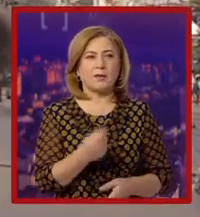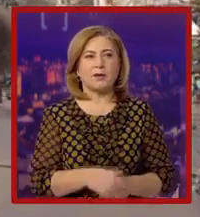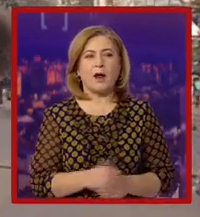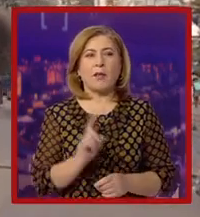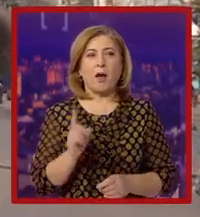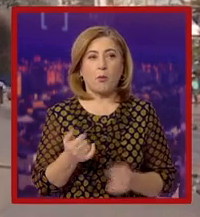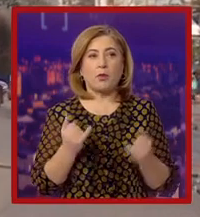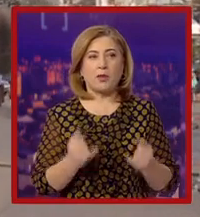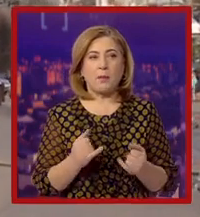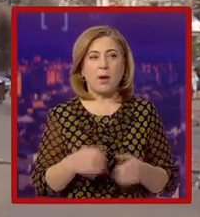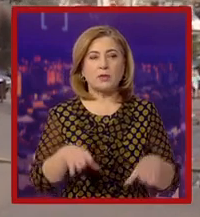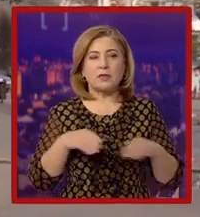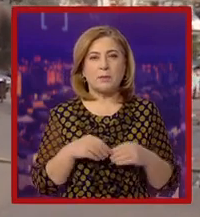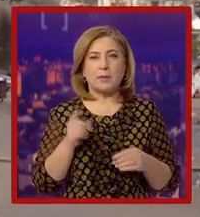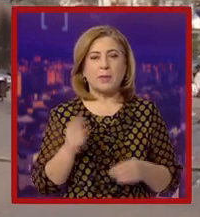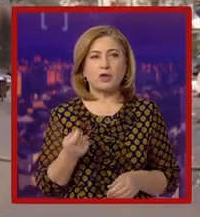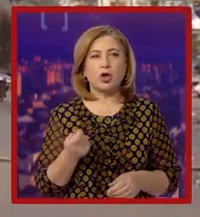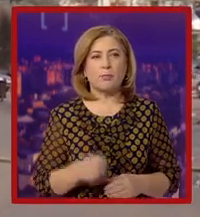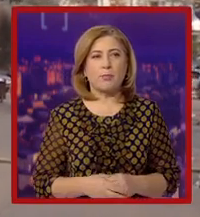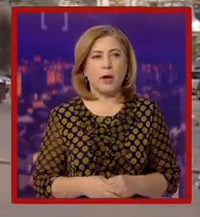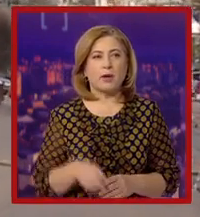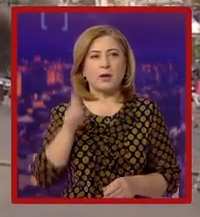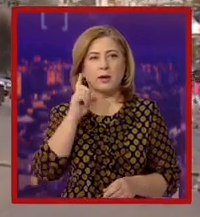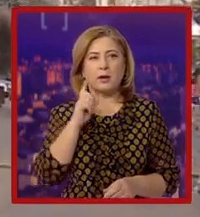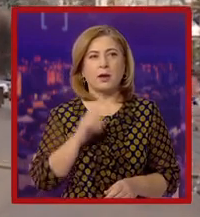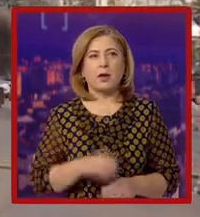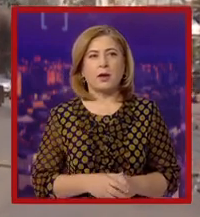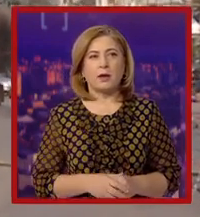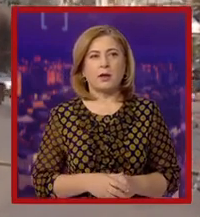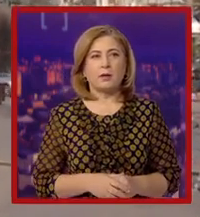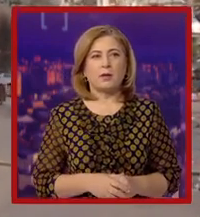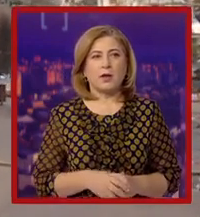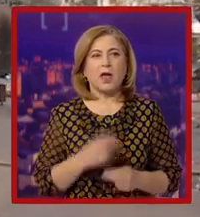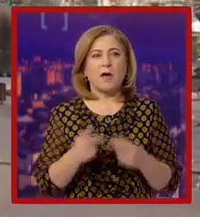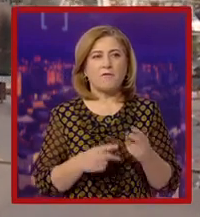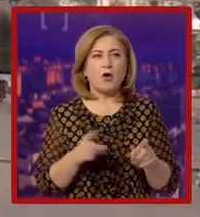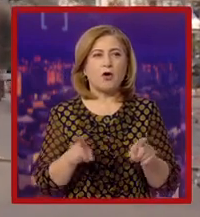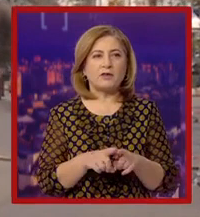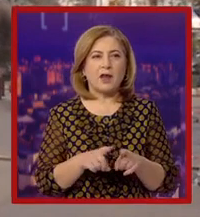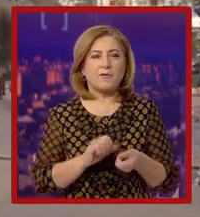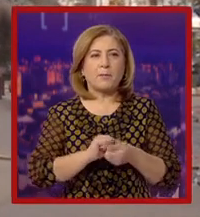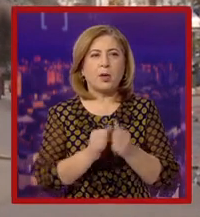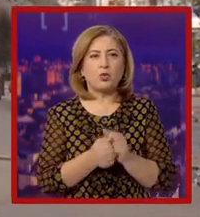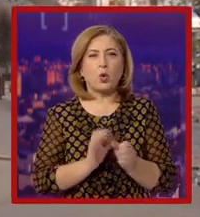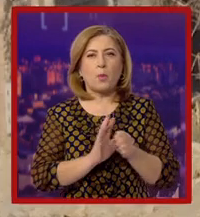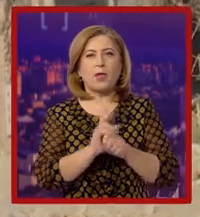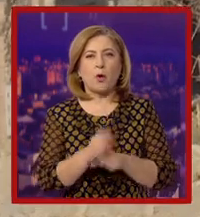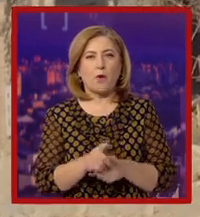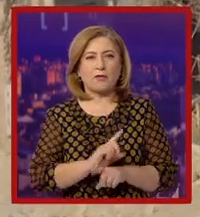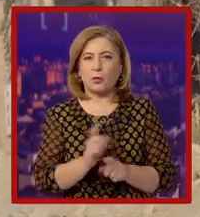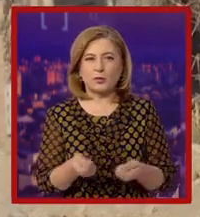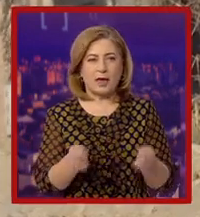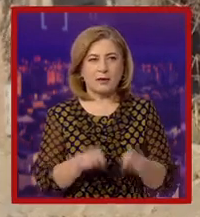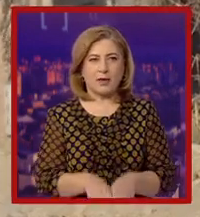momentul acesta să primim aceste sume, cred că ar avea aceeași destinație. Lupta cu COVID-ul nu s-a terminat. Cu